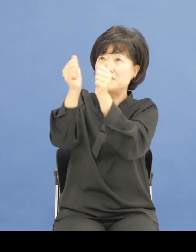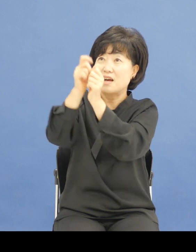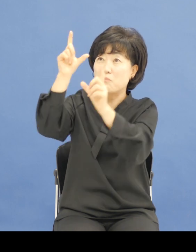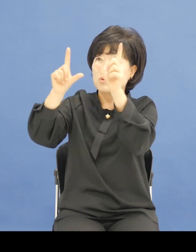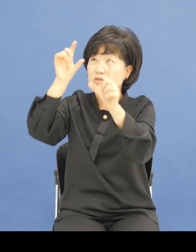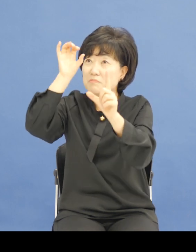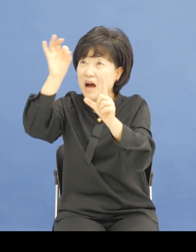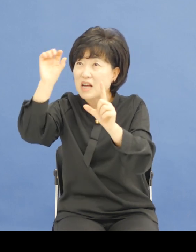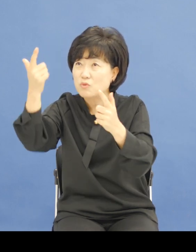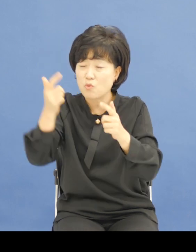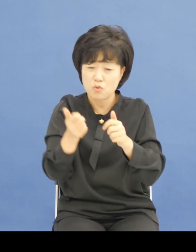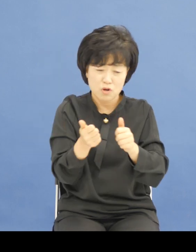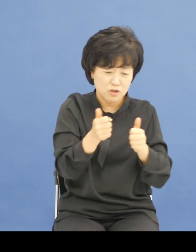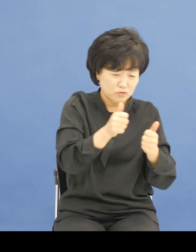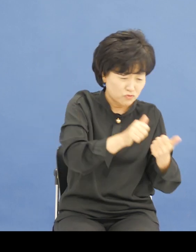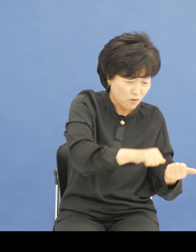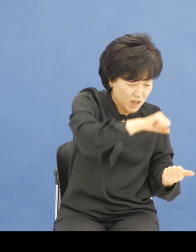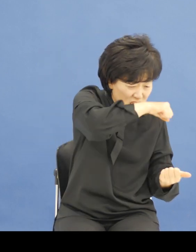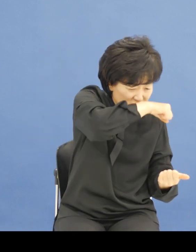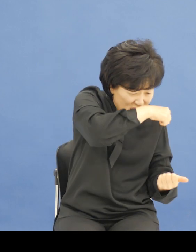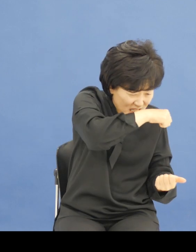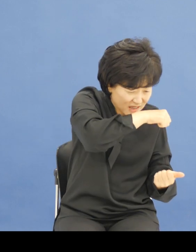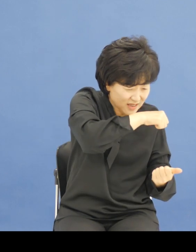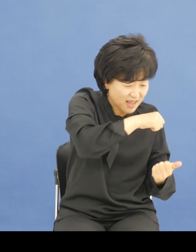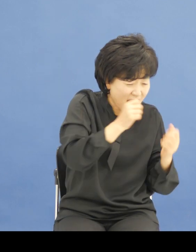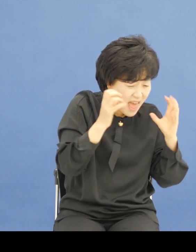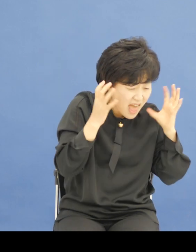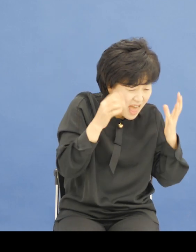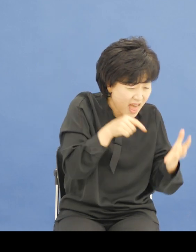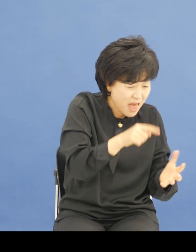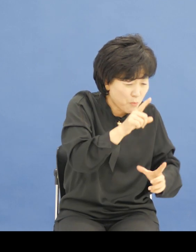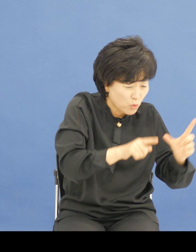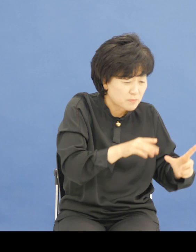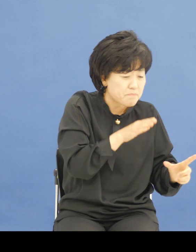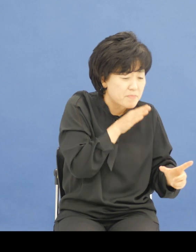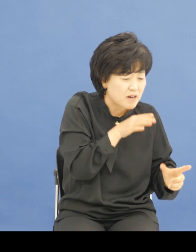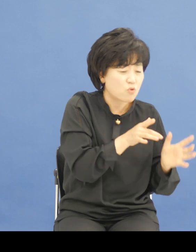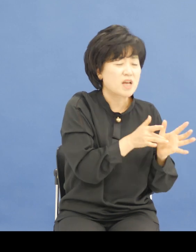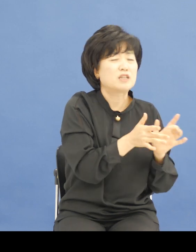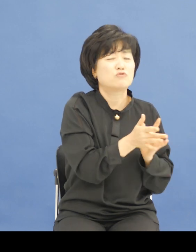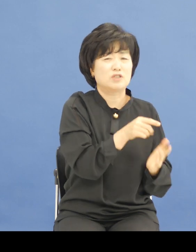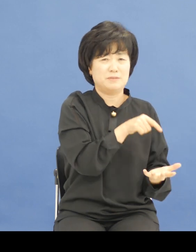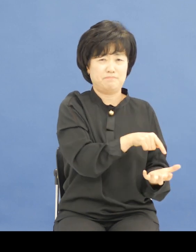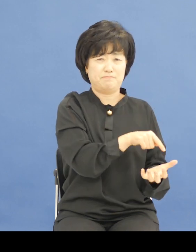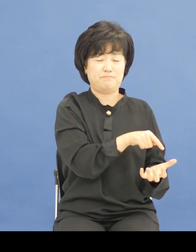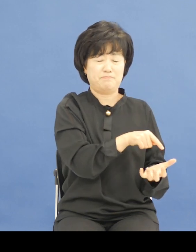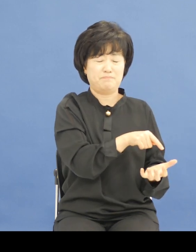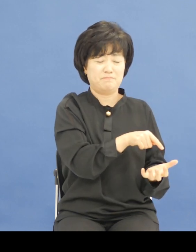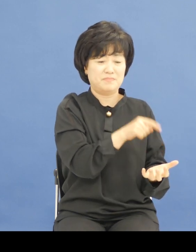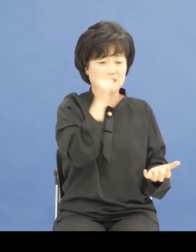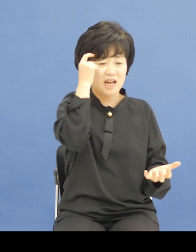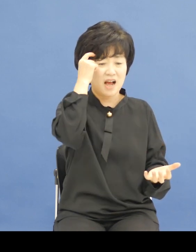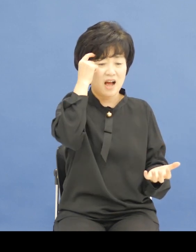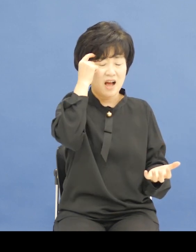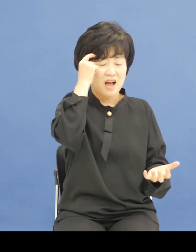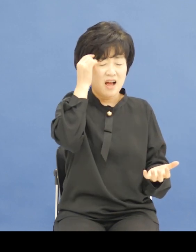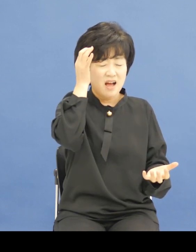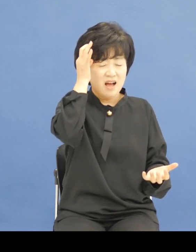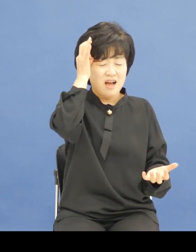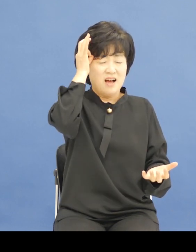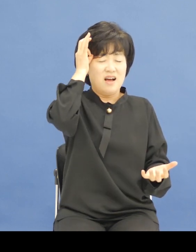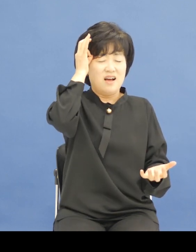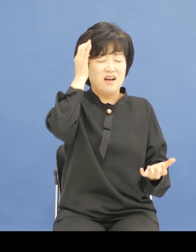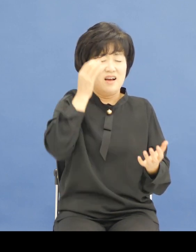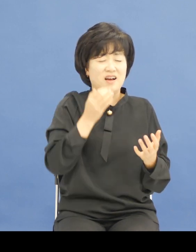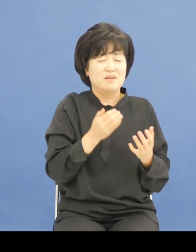흑인 아이의 모습으로 나에게 왔구나라는 생각이 갑자기 들기 시작하면서 막 앉아있다가